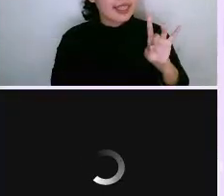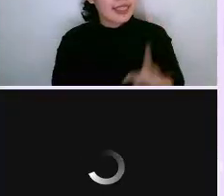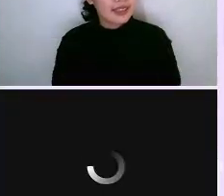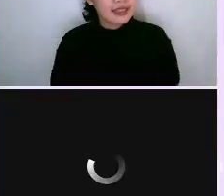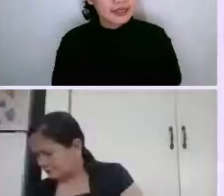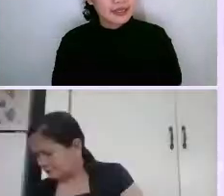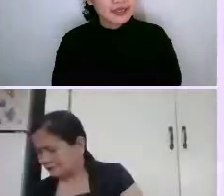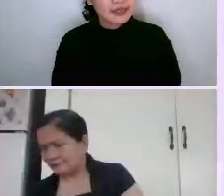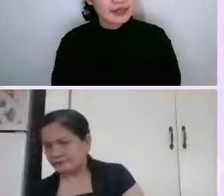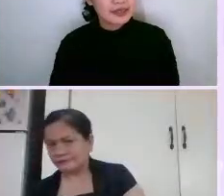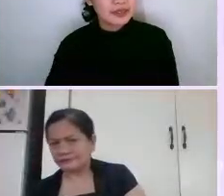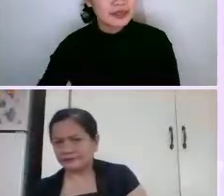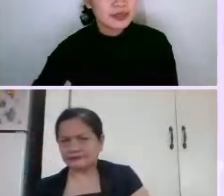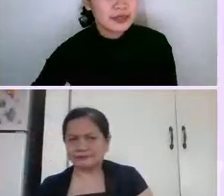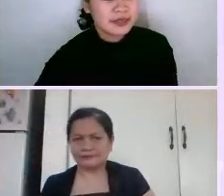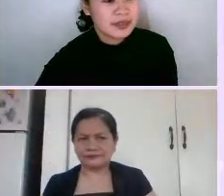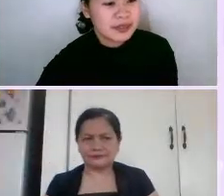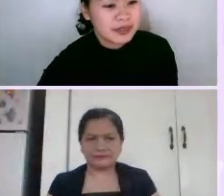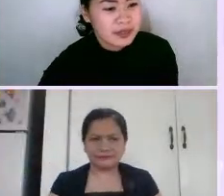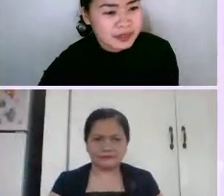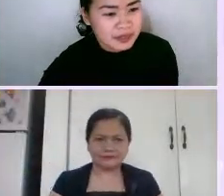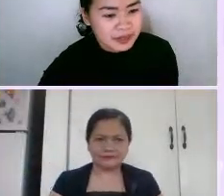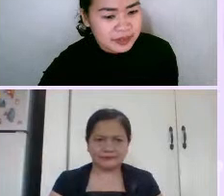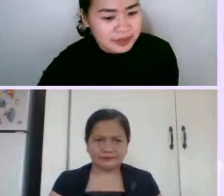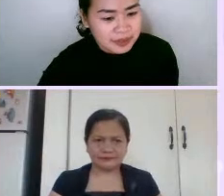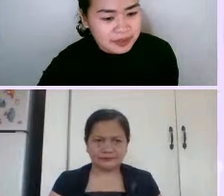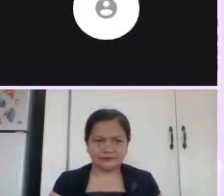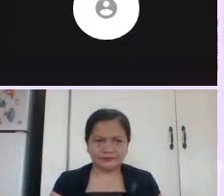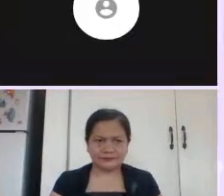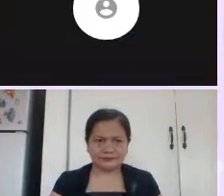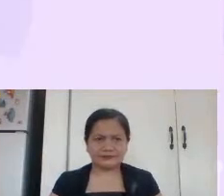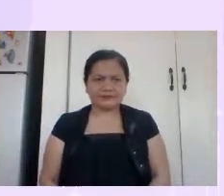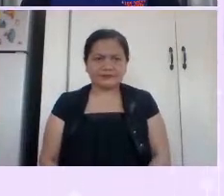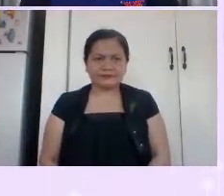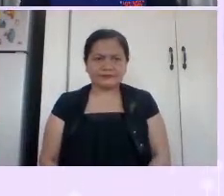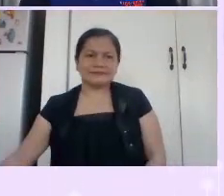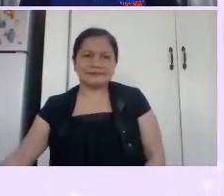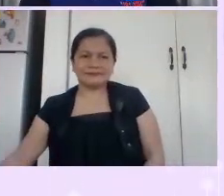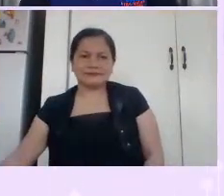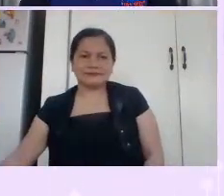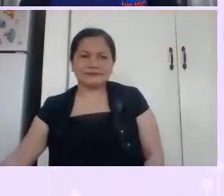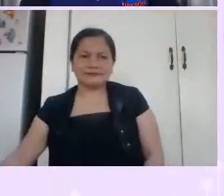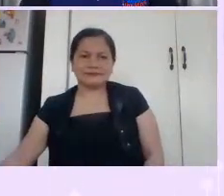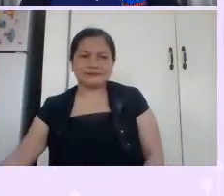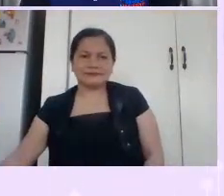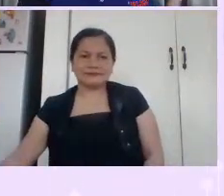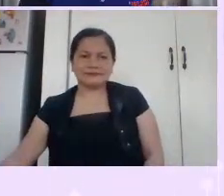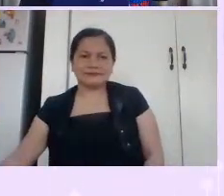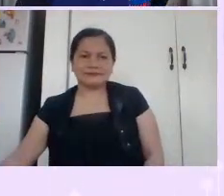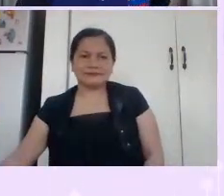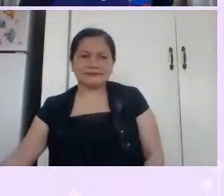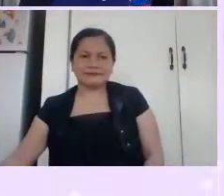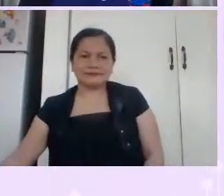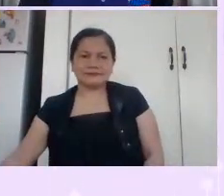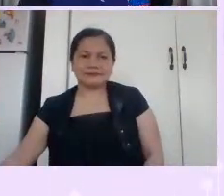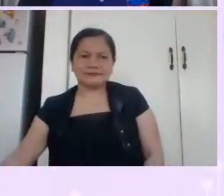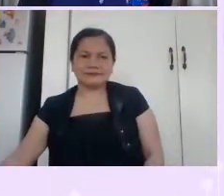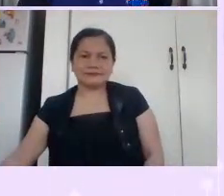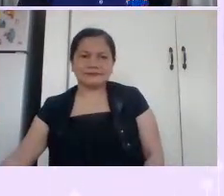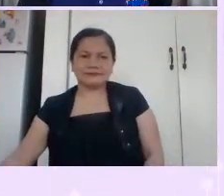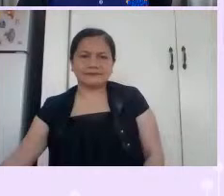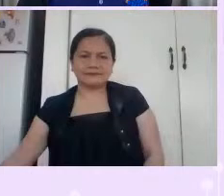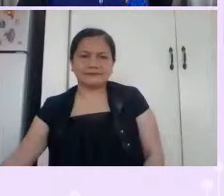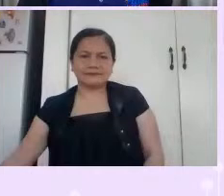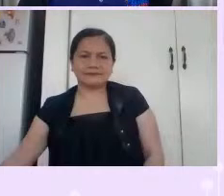8. Marker ready in 3, 2, 1. Ayan. Ano pong nakikita natin? Clue? Ang clue po